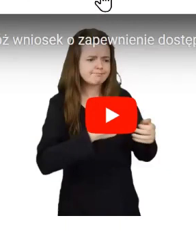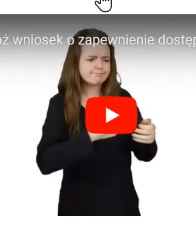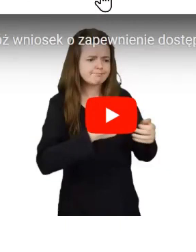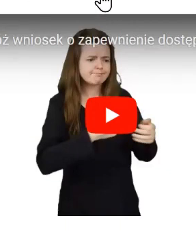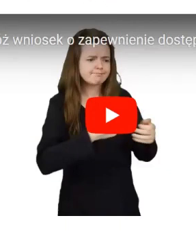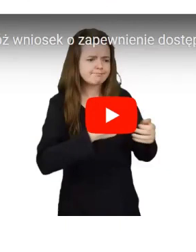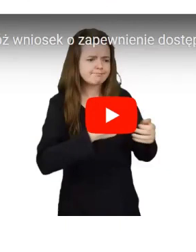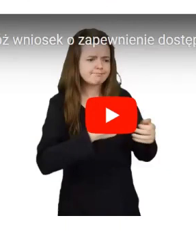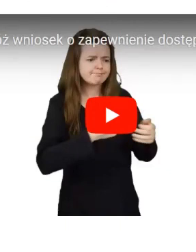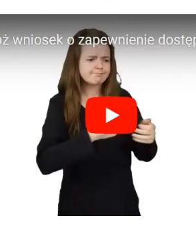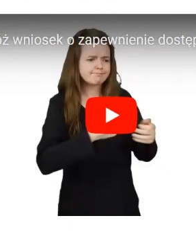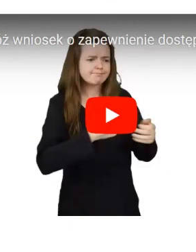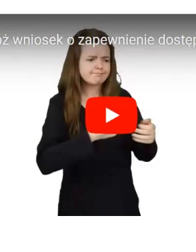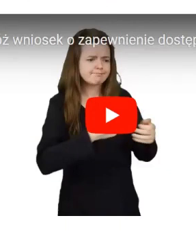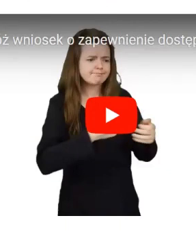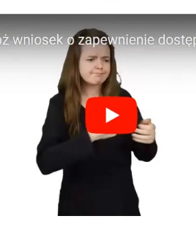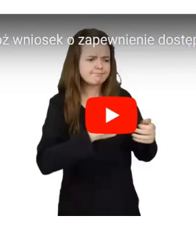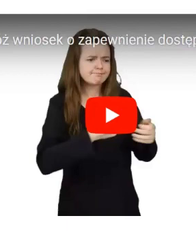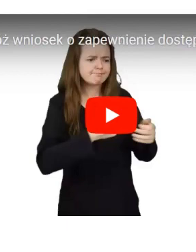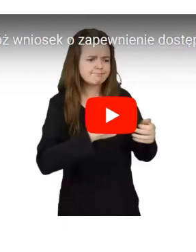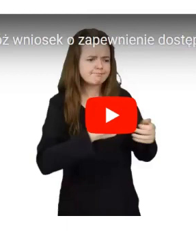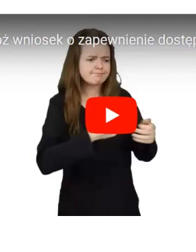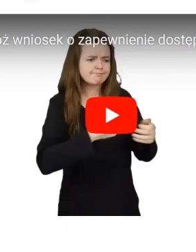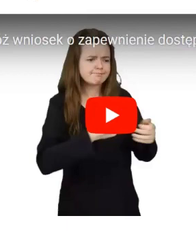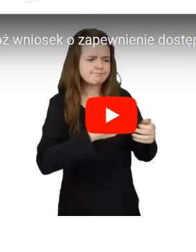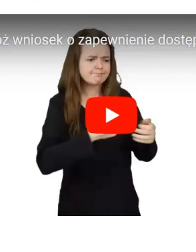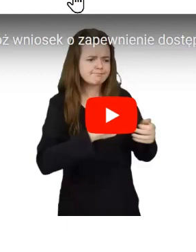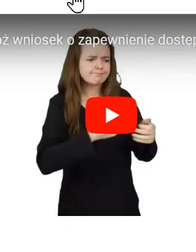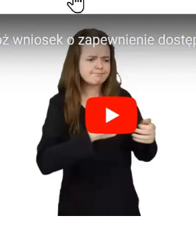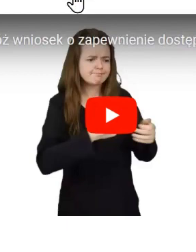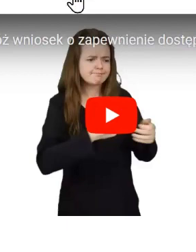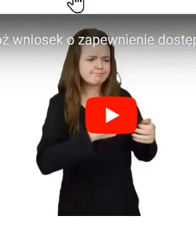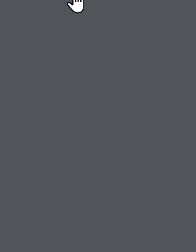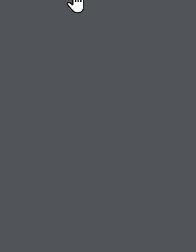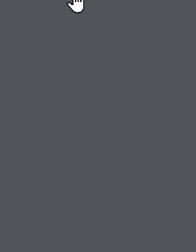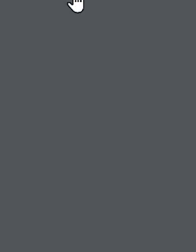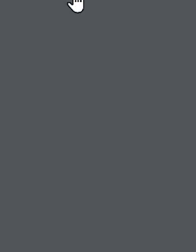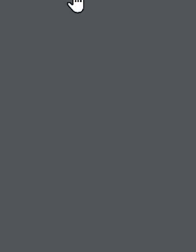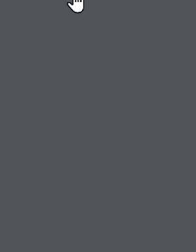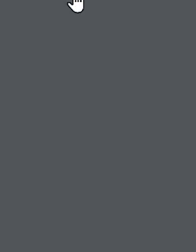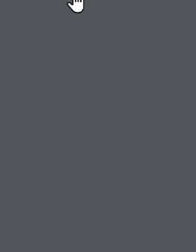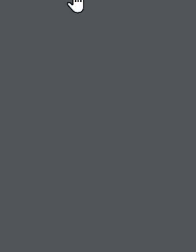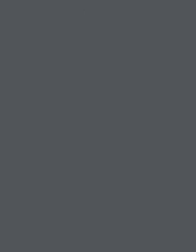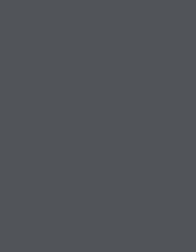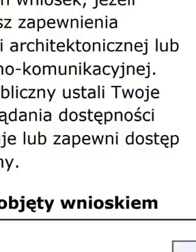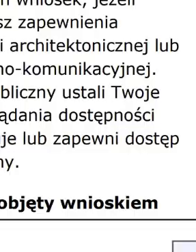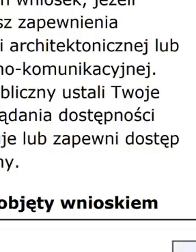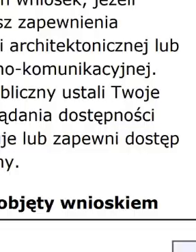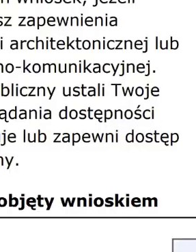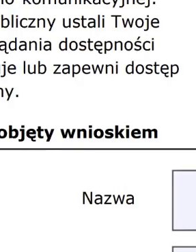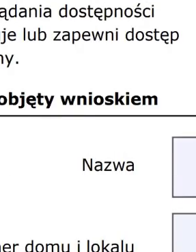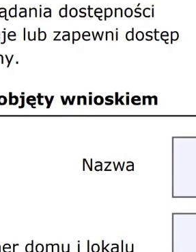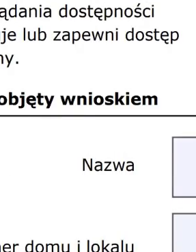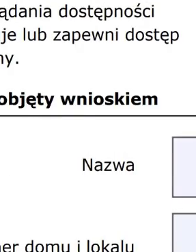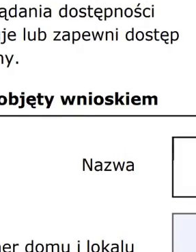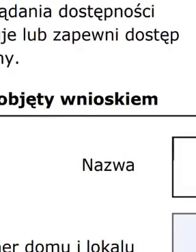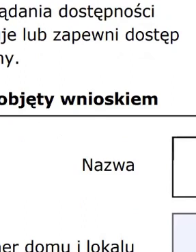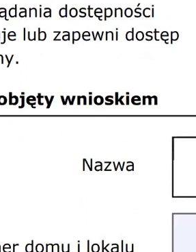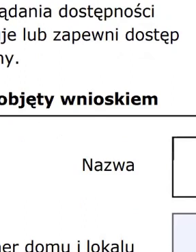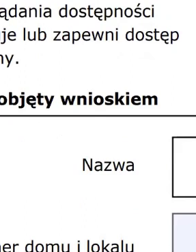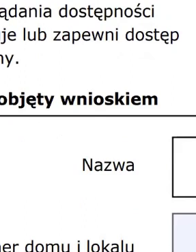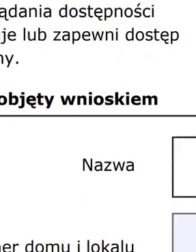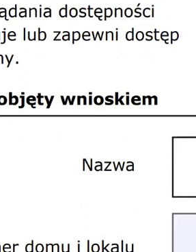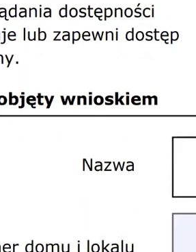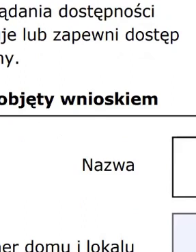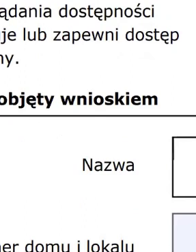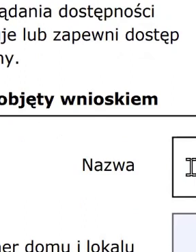Mamy dedykowane usługi na portalu gov.pl, ePUAP. Można też skorzystać z dedykowanego formularza, który